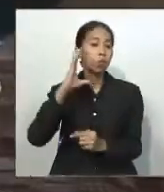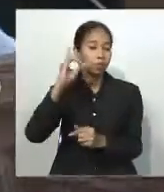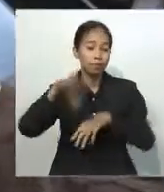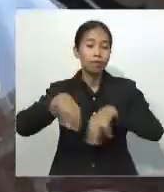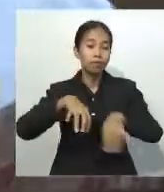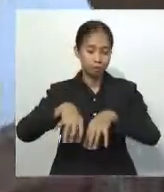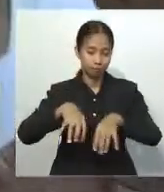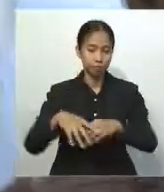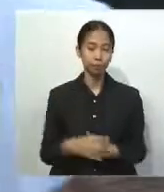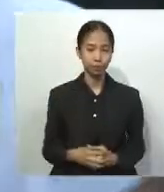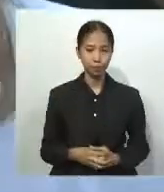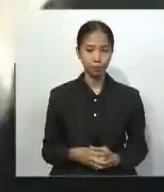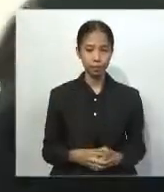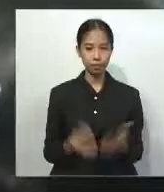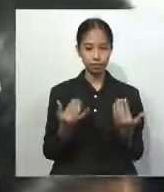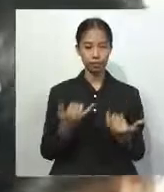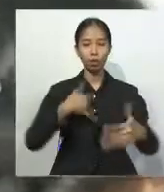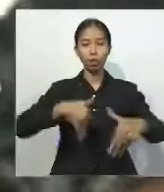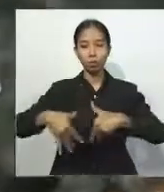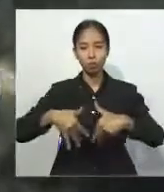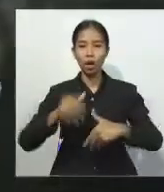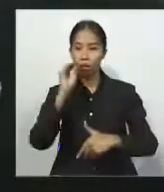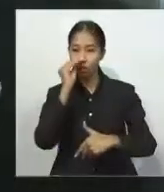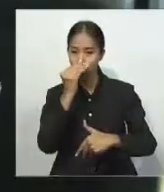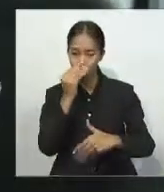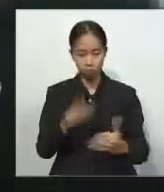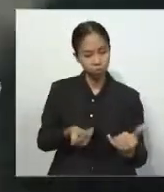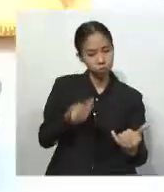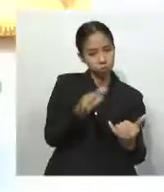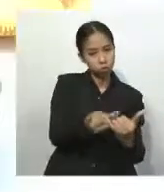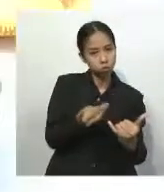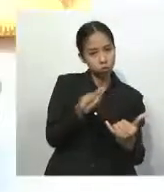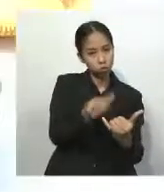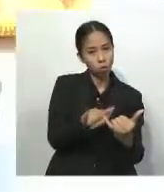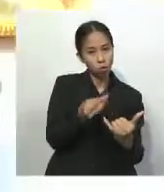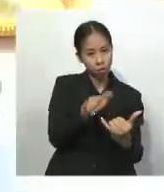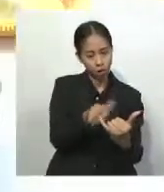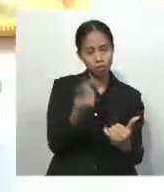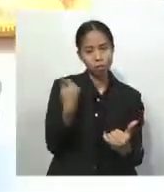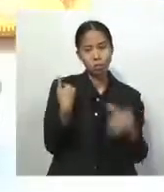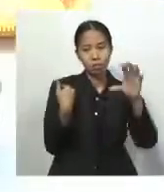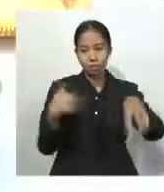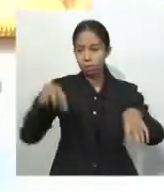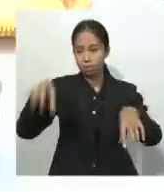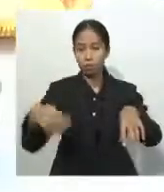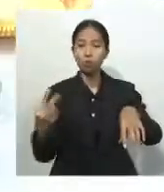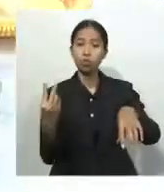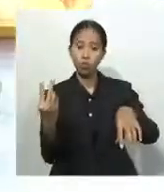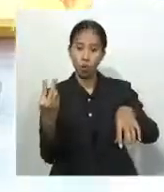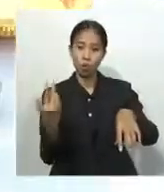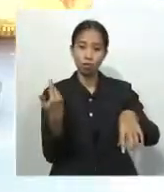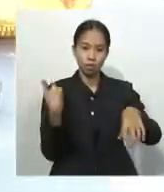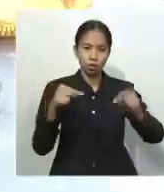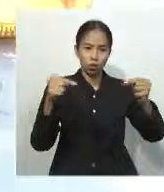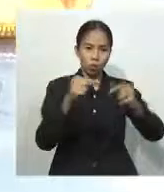ในวันพรุ่งนี้นะคะโดยประชาชนจะวางดอกไม้จันทร์บริเวณที่จัดเตรียมไว้2จุดอยู่ภายในฐาน8เหลี่ยม